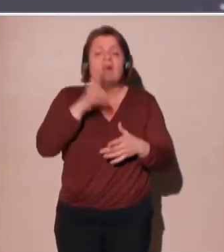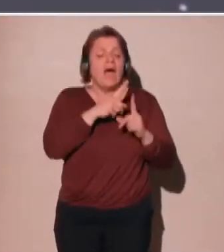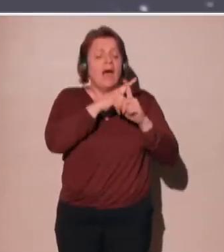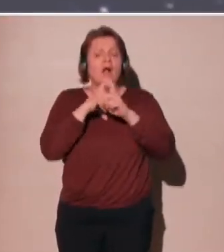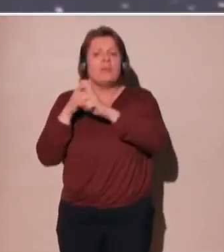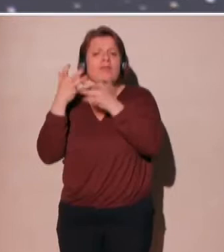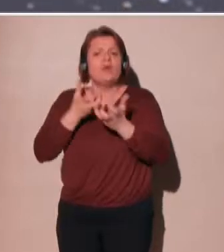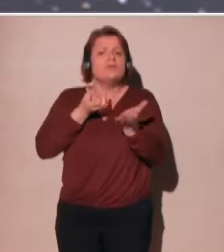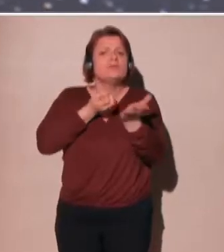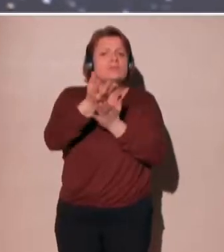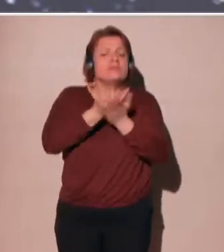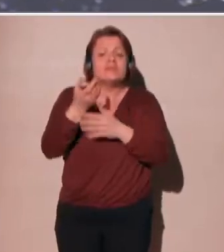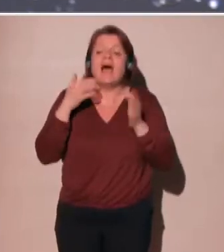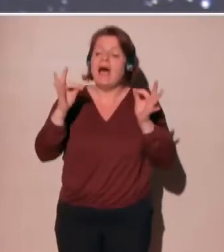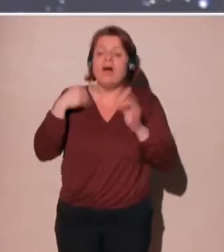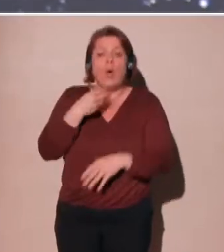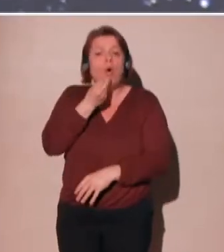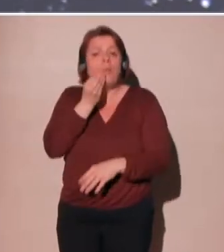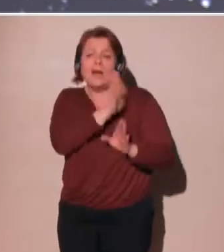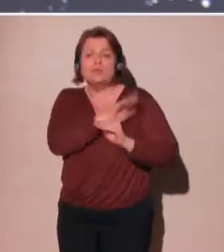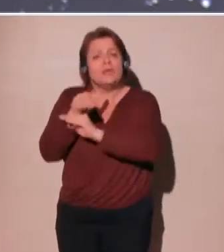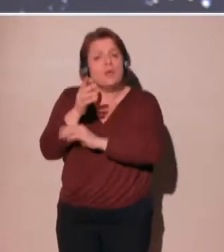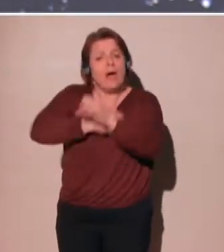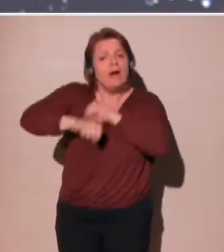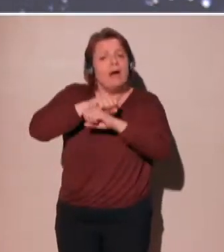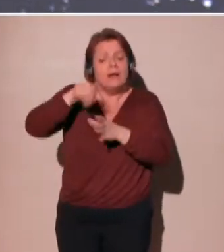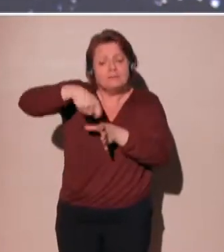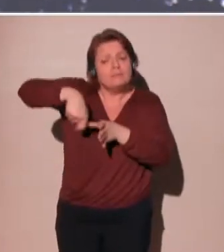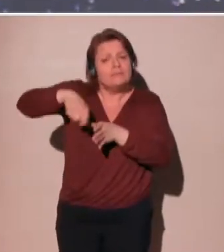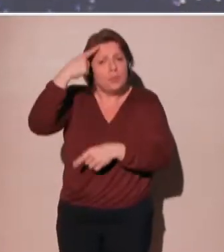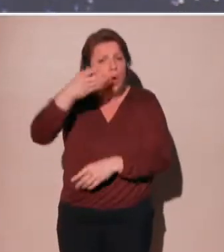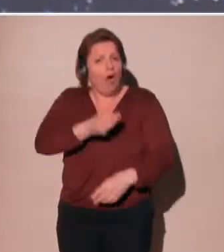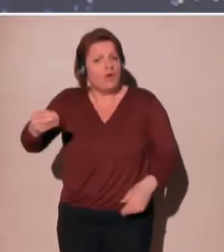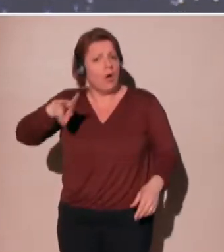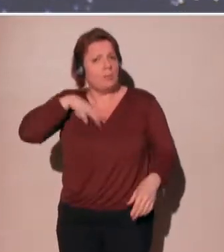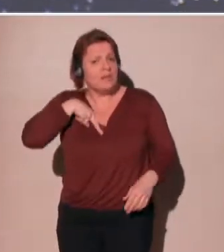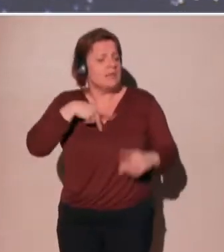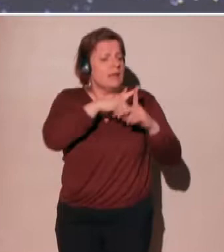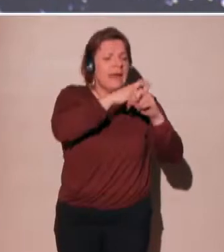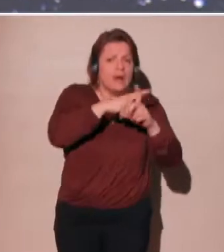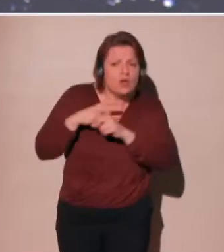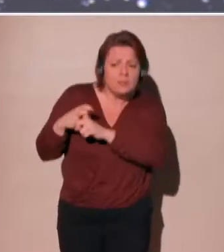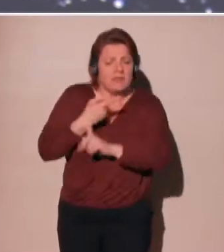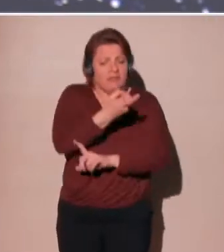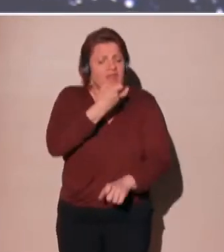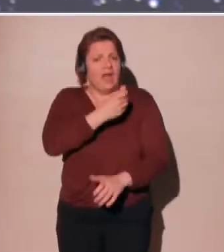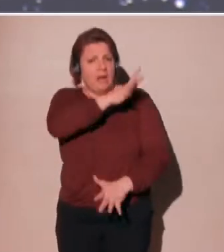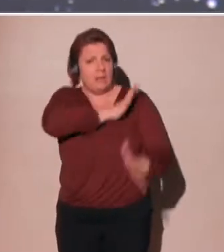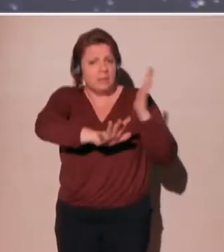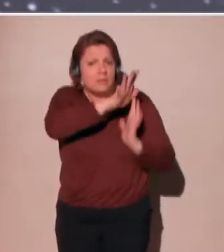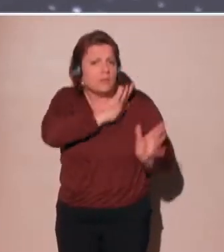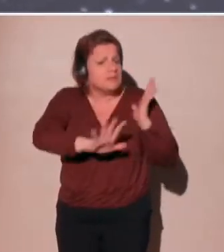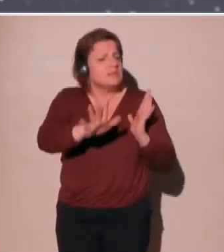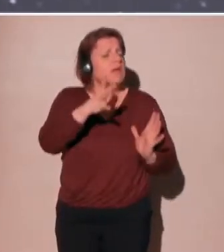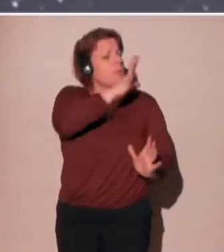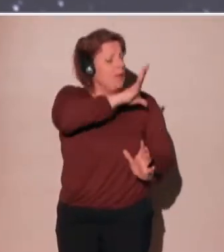parler, c'est le dîner que je prépare tous les soirs pour mes enfants. Les algorithmes utilisent des informations tirées du passé. On regarde ce qui a fonctionné